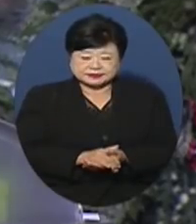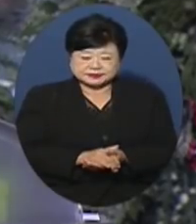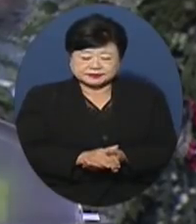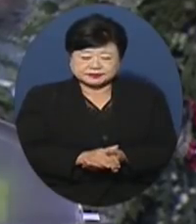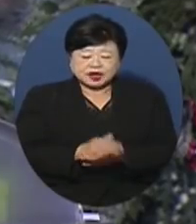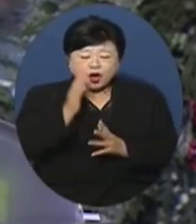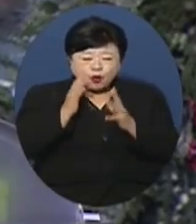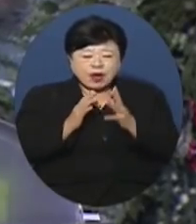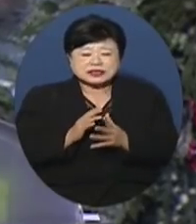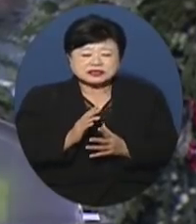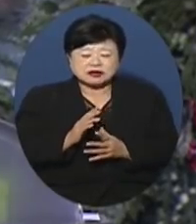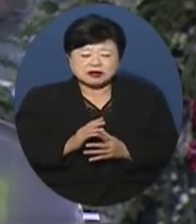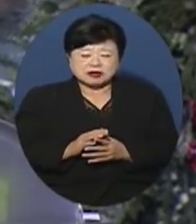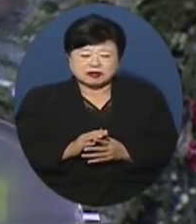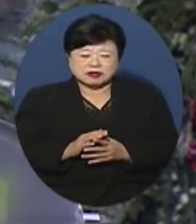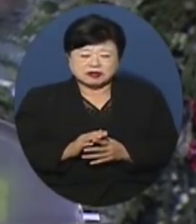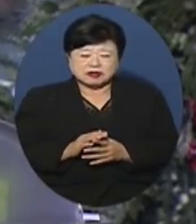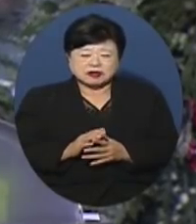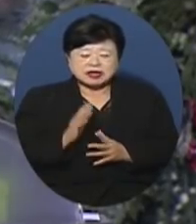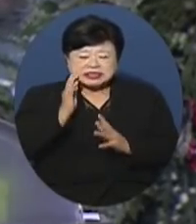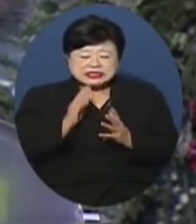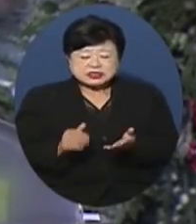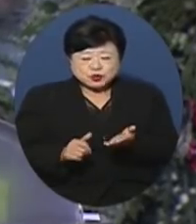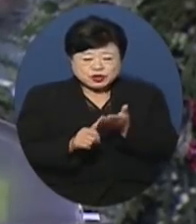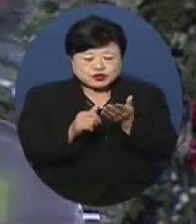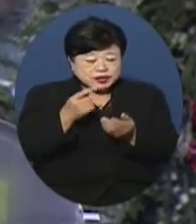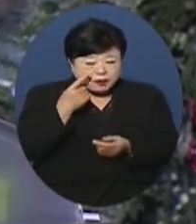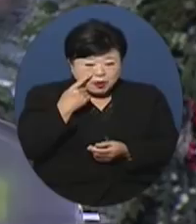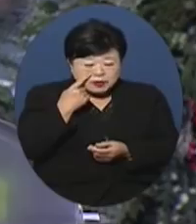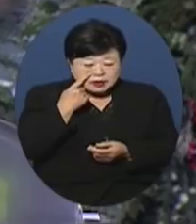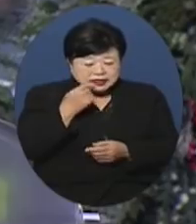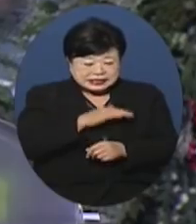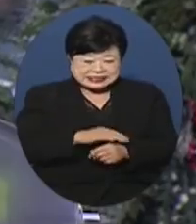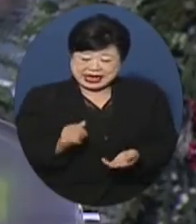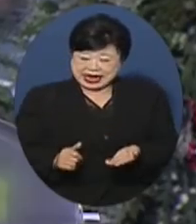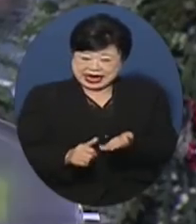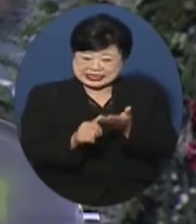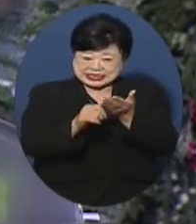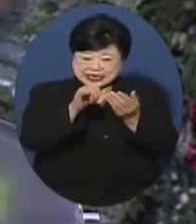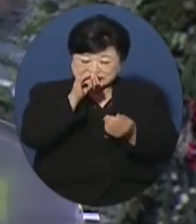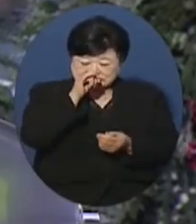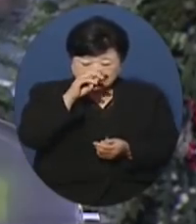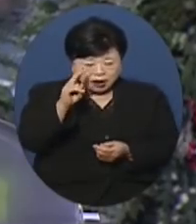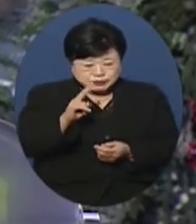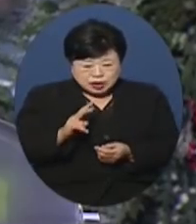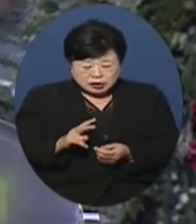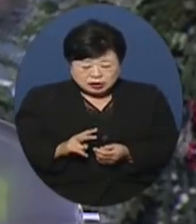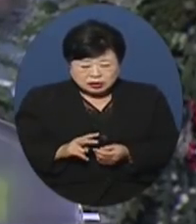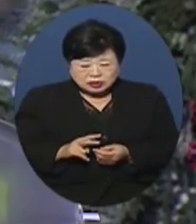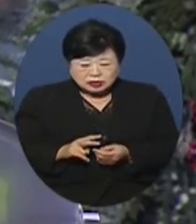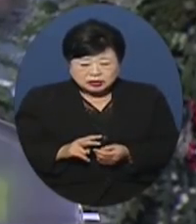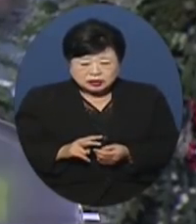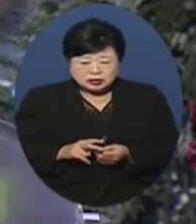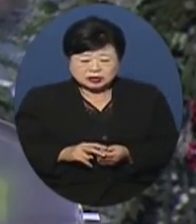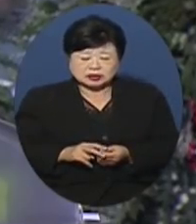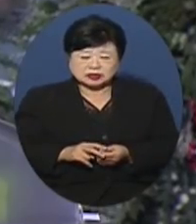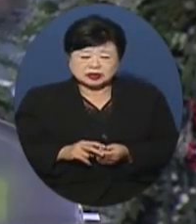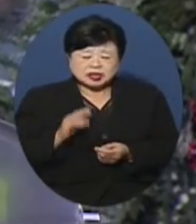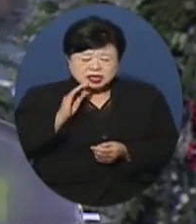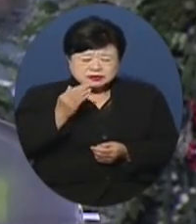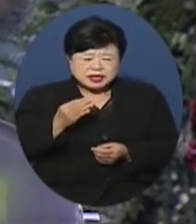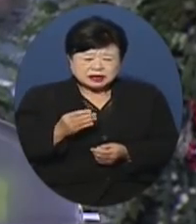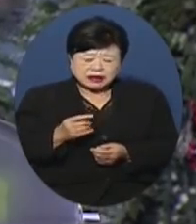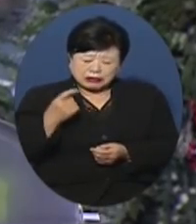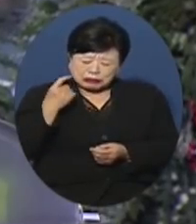화초나 채소를 기를 때 보면 잘 자라던 식물들이 어느 날 갑자기